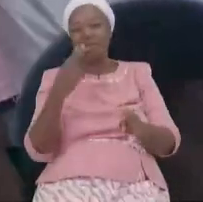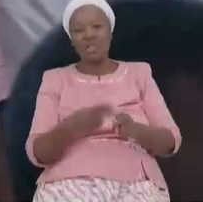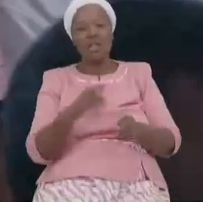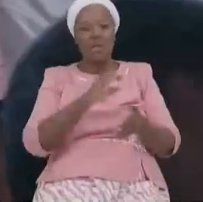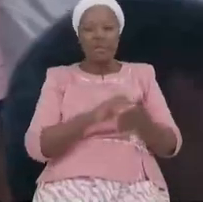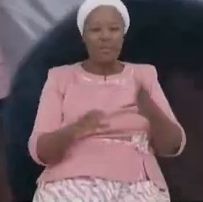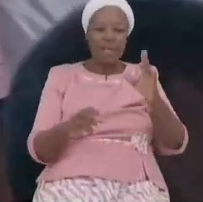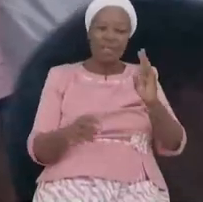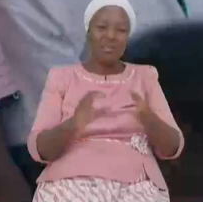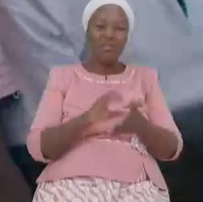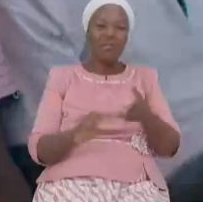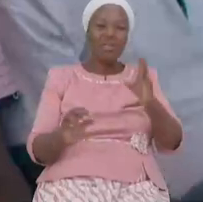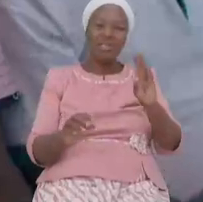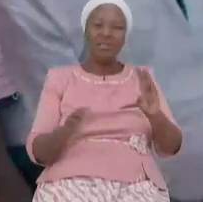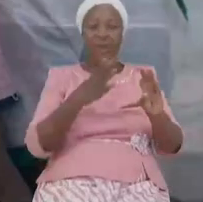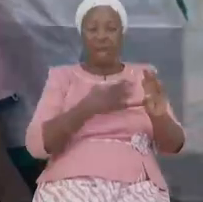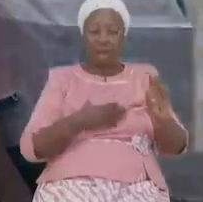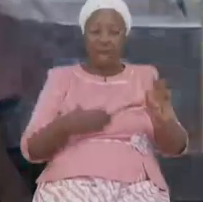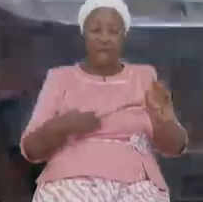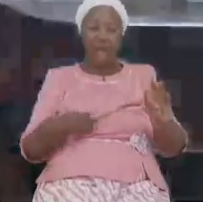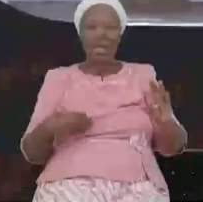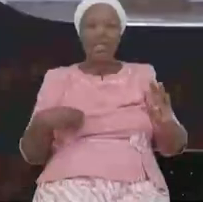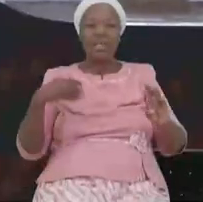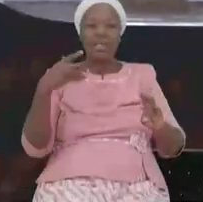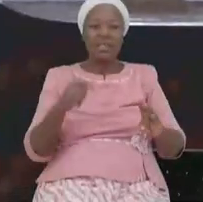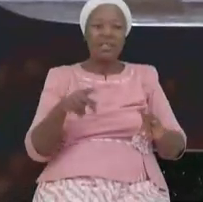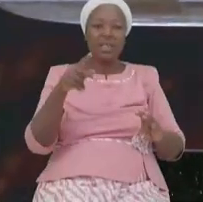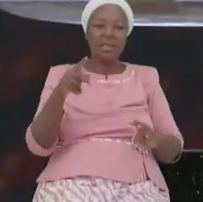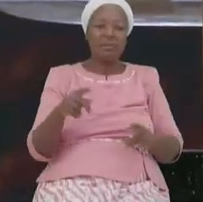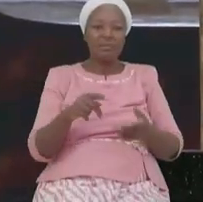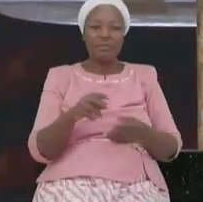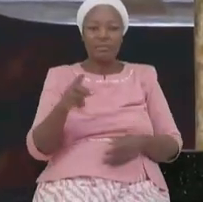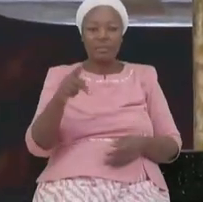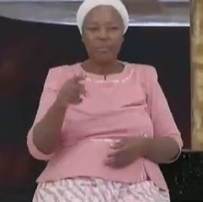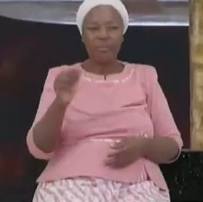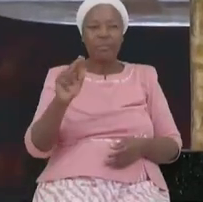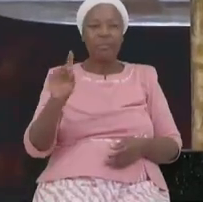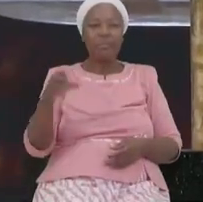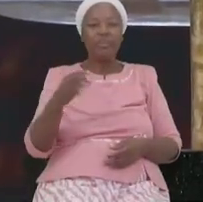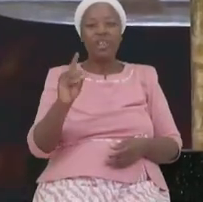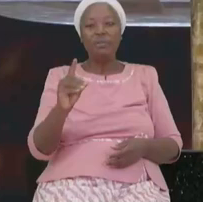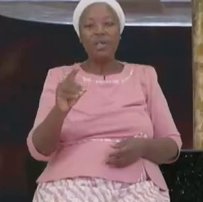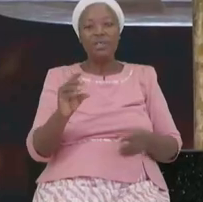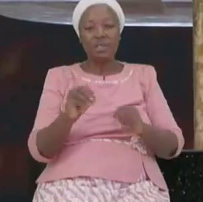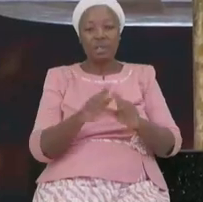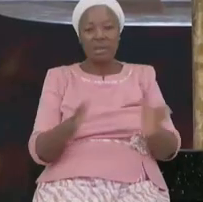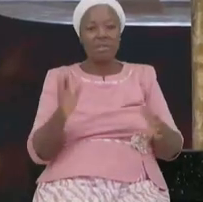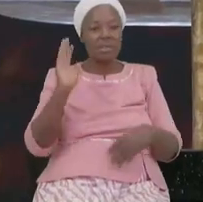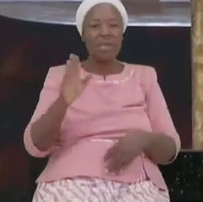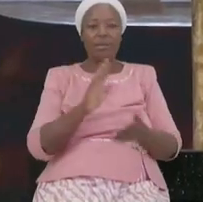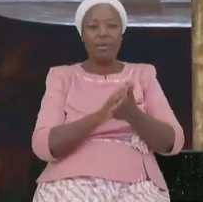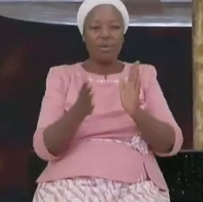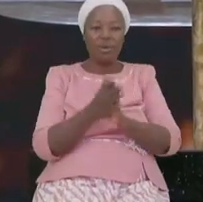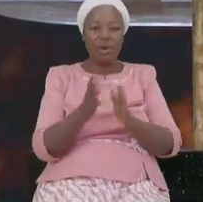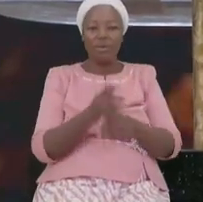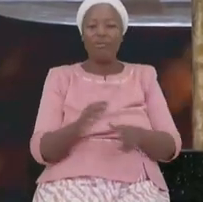Verset 7. Le mirage se changera en étang, et la terre desséchée en